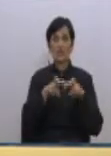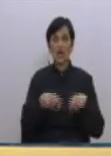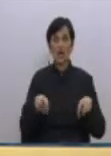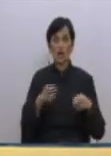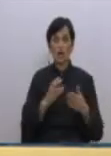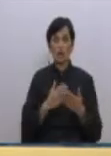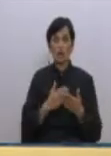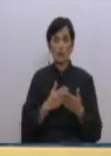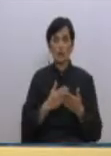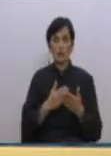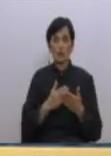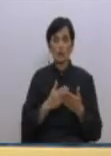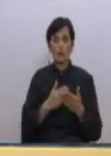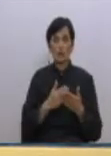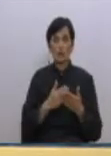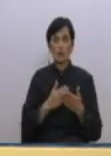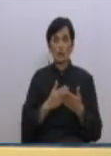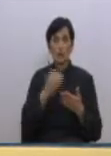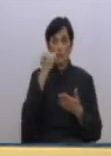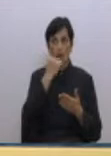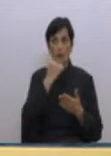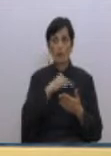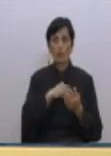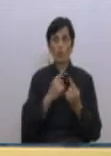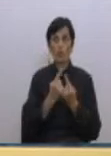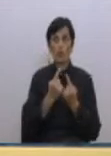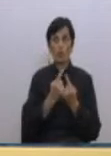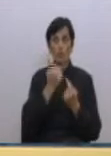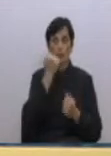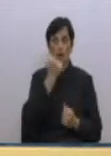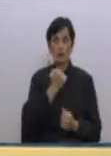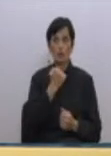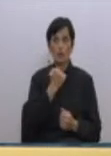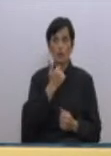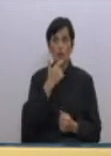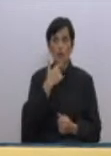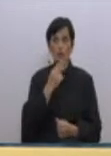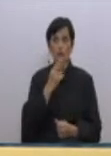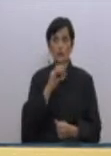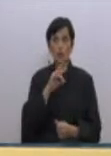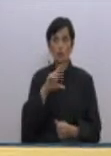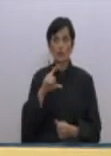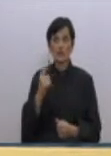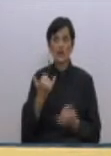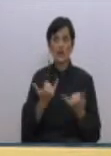canhibulie. Mădlubă, colegi, mădlubă, atunci, sotnes, trebuie să gansahivați.